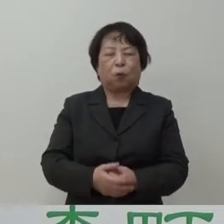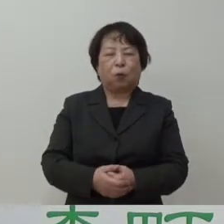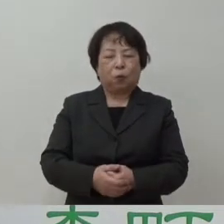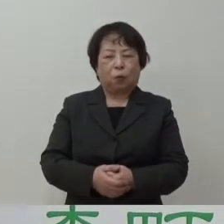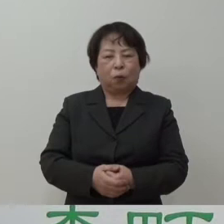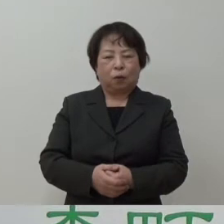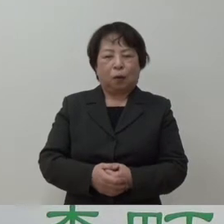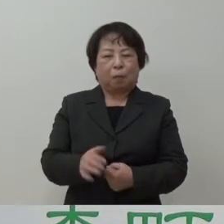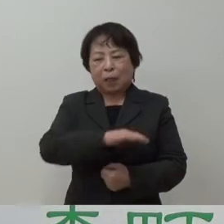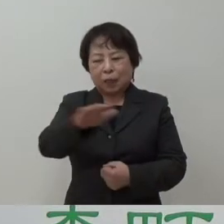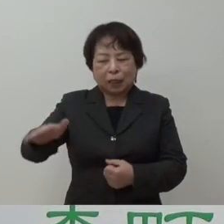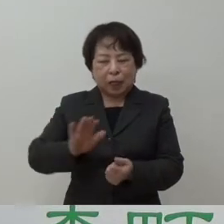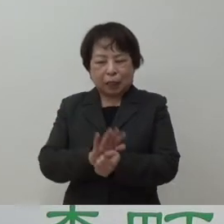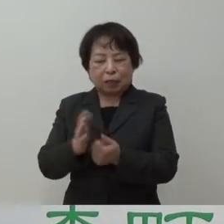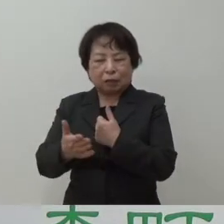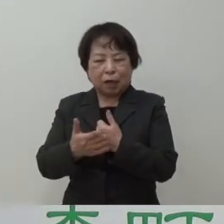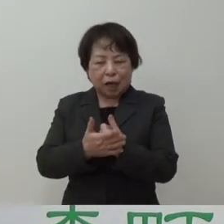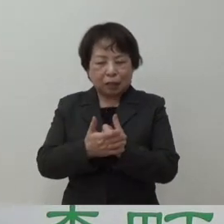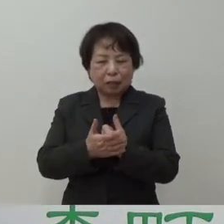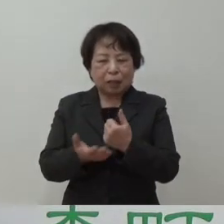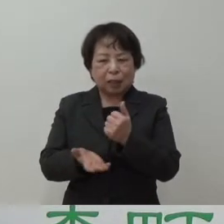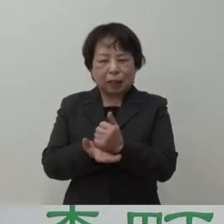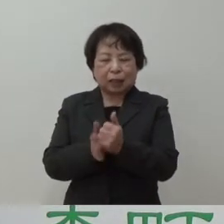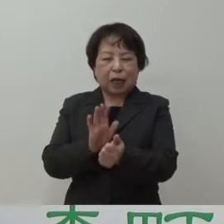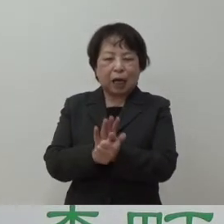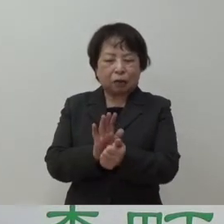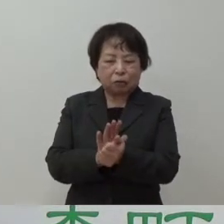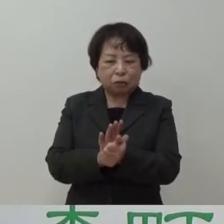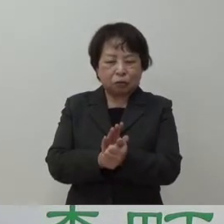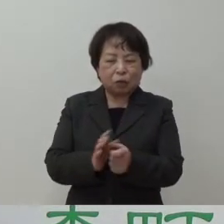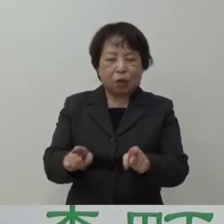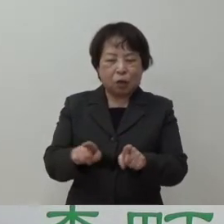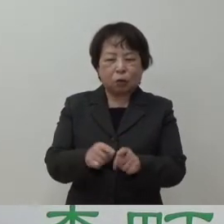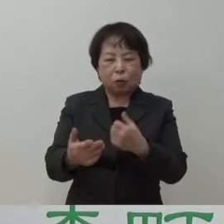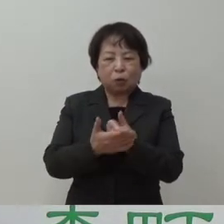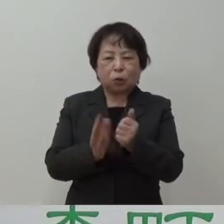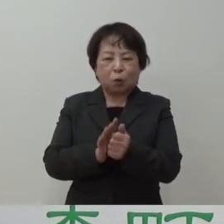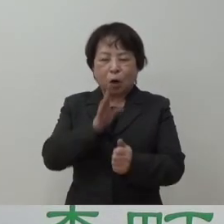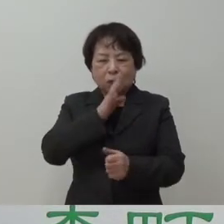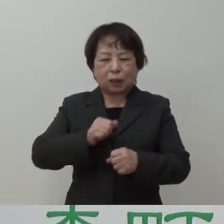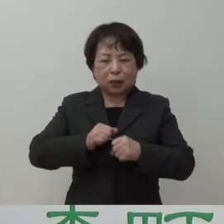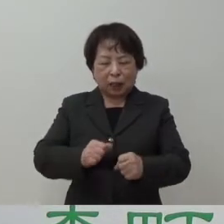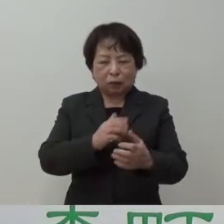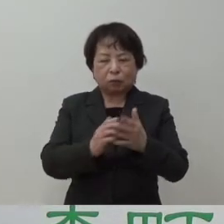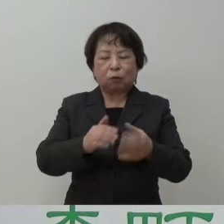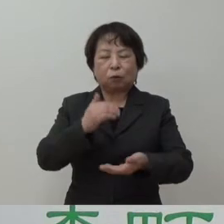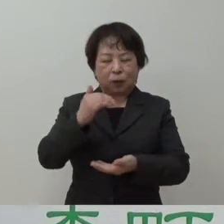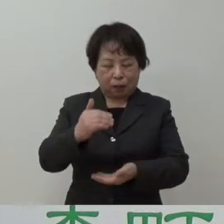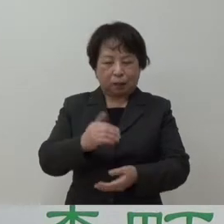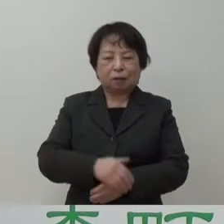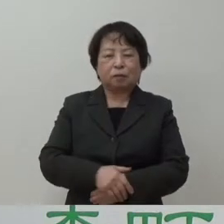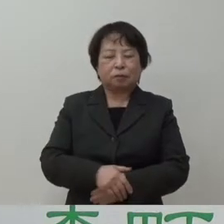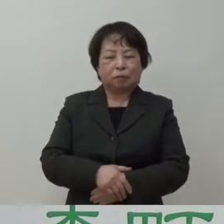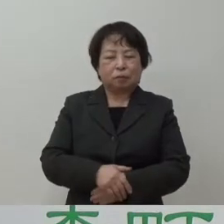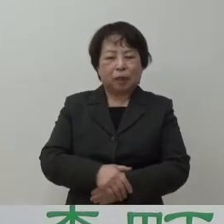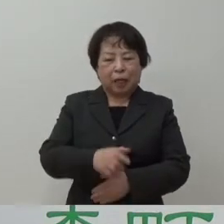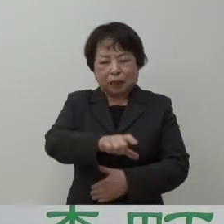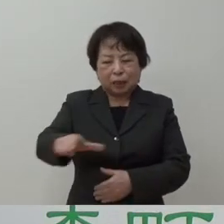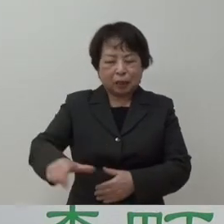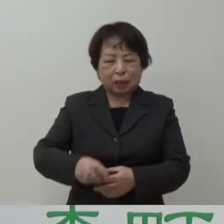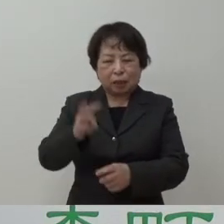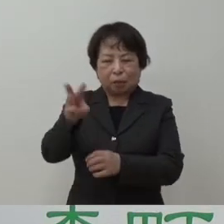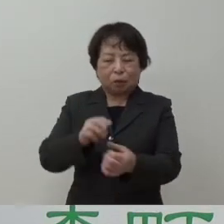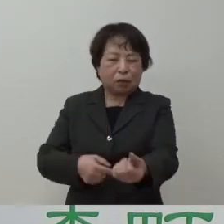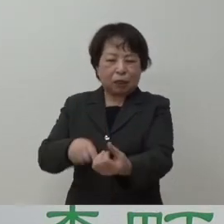みんなで助け合い支え合う共助を実践することで地域防災力